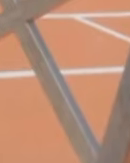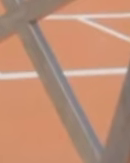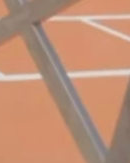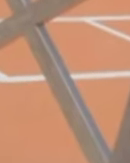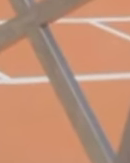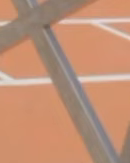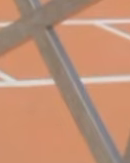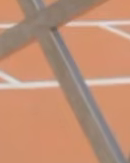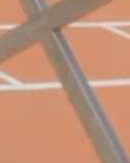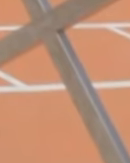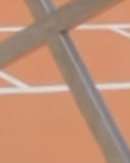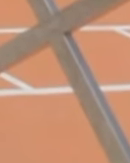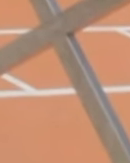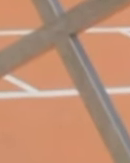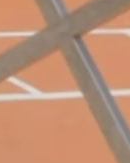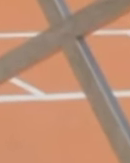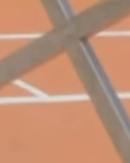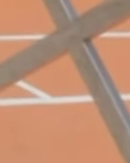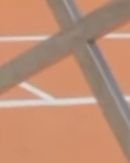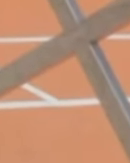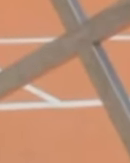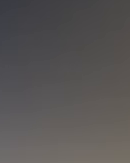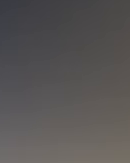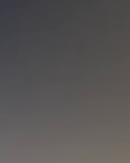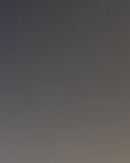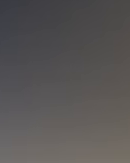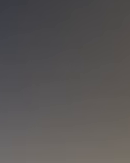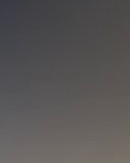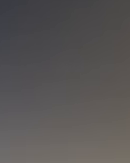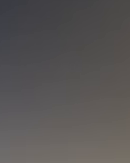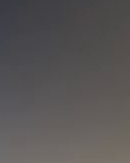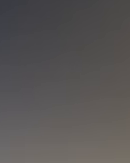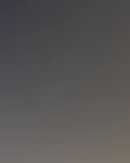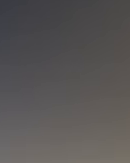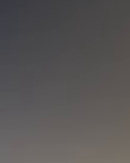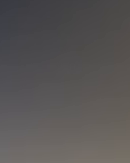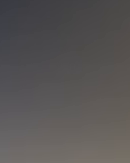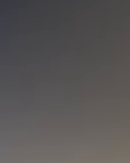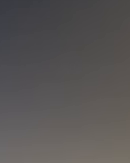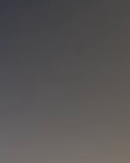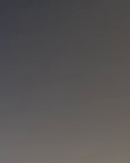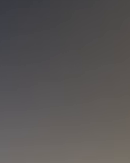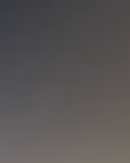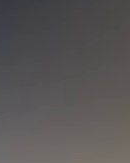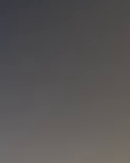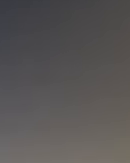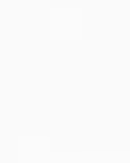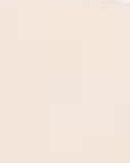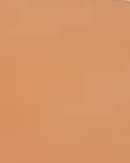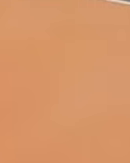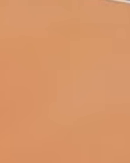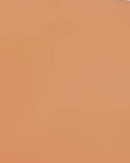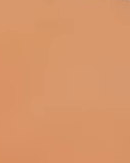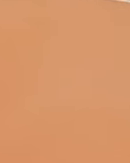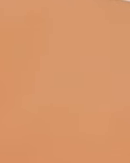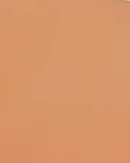KONI Pusat saat mengunjungi lokasi venue sudah mengingatkan tumpukan sampah bau busuk yang mengganggu konsentrasi para pemain.